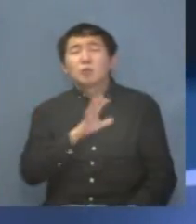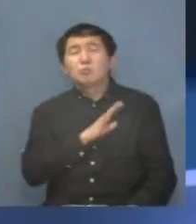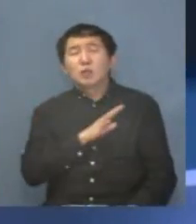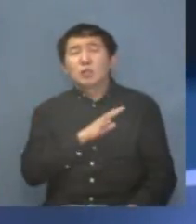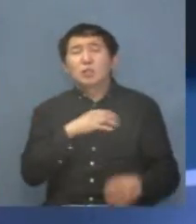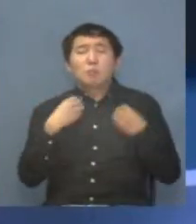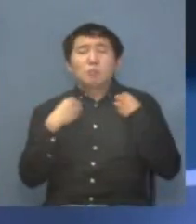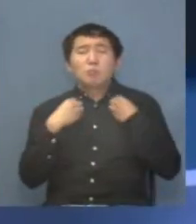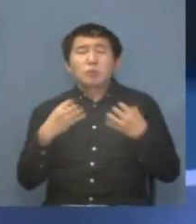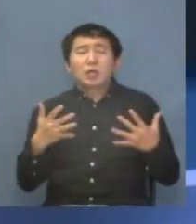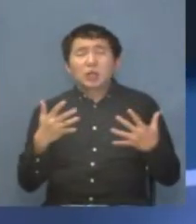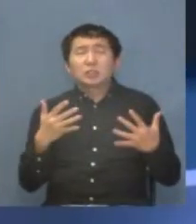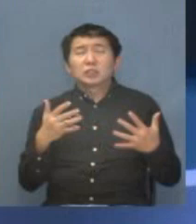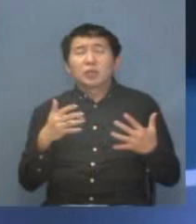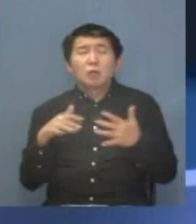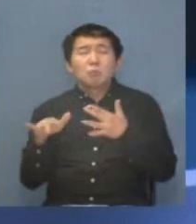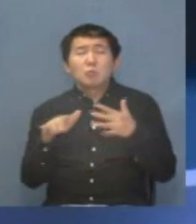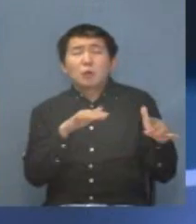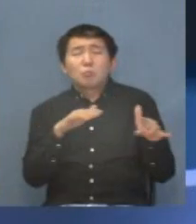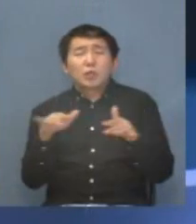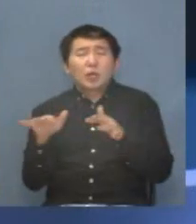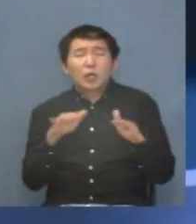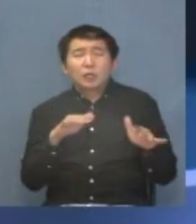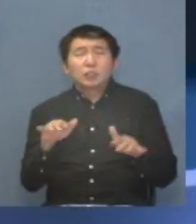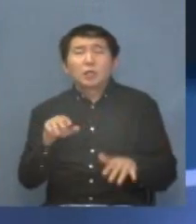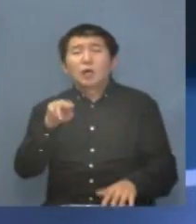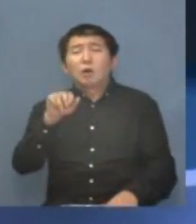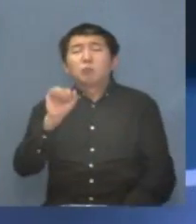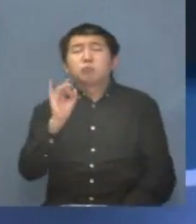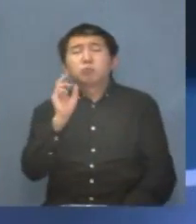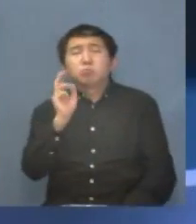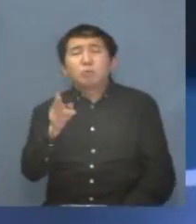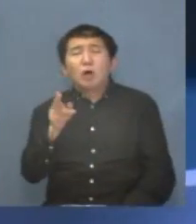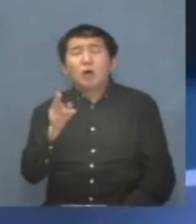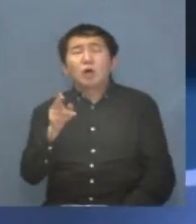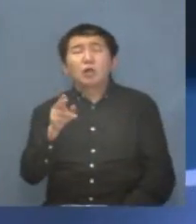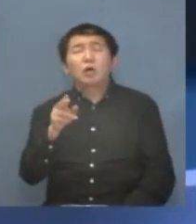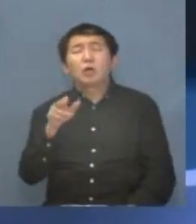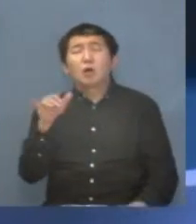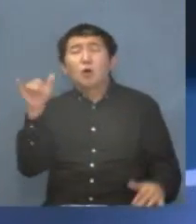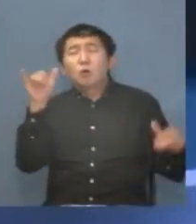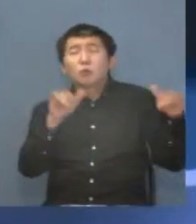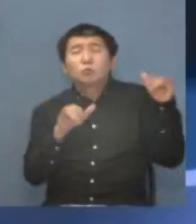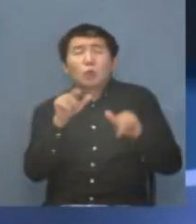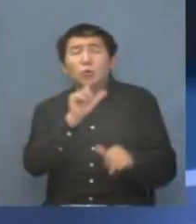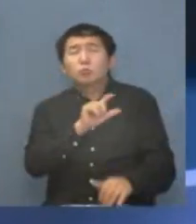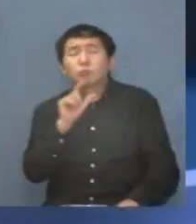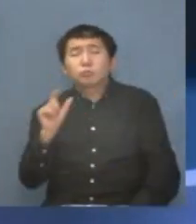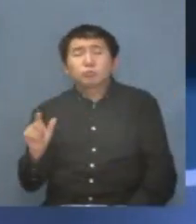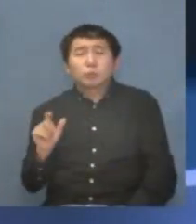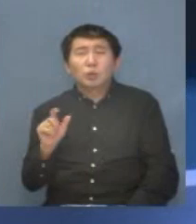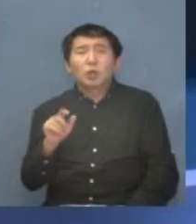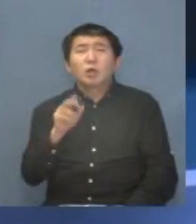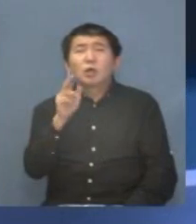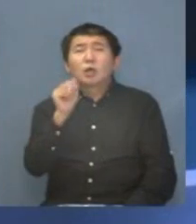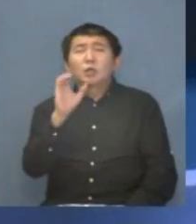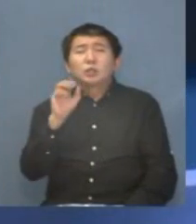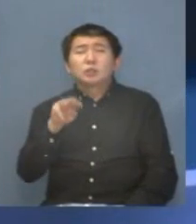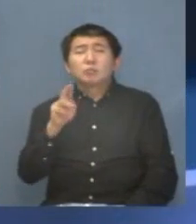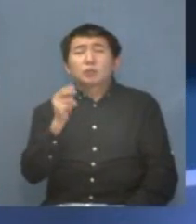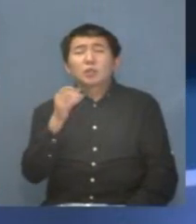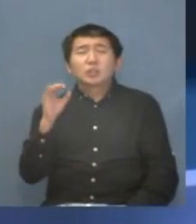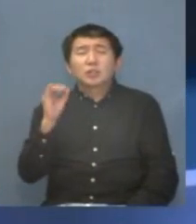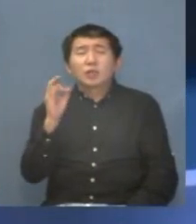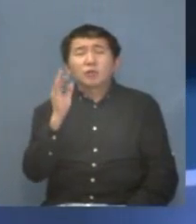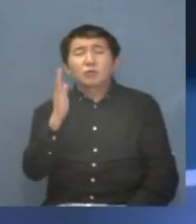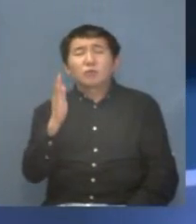қазақ әдебиетінің сөз зергері атты шараға саябаққа келушілермен қатар Қасым Қайсенов атындағы нөмір